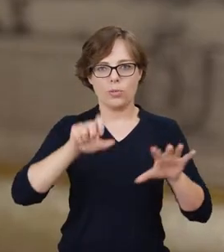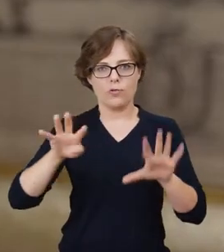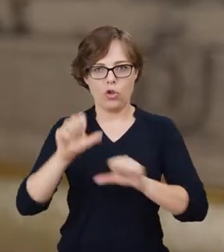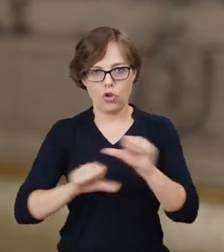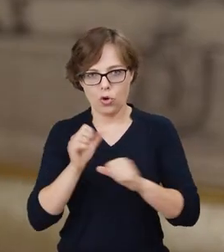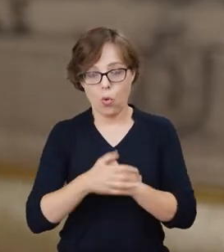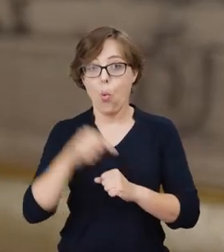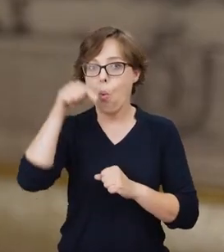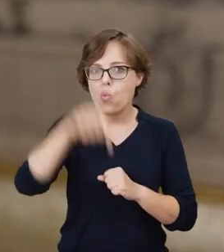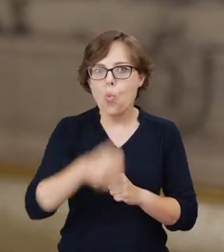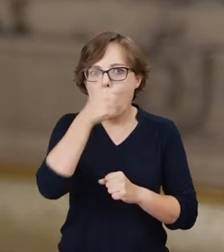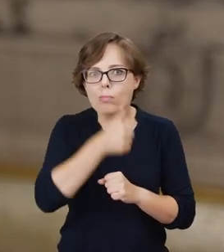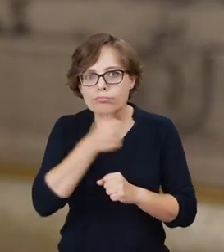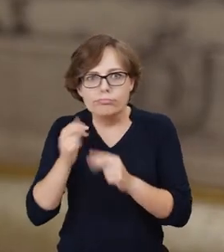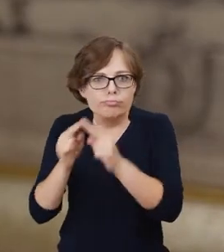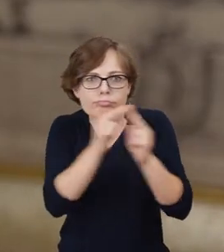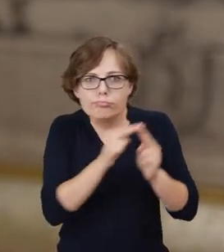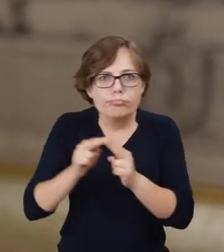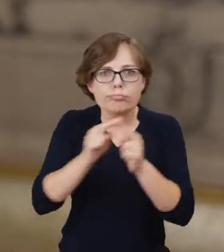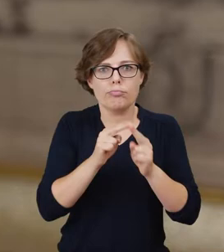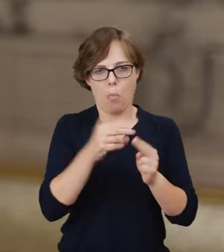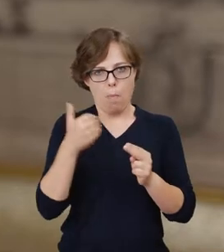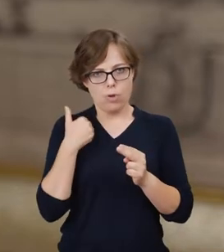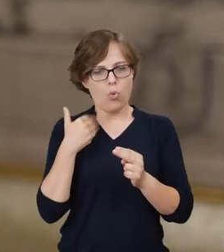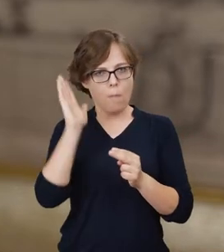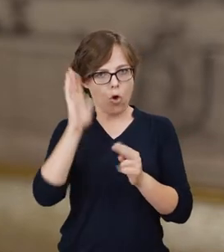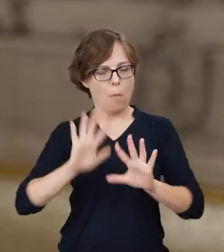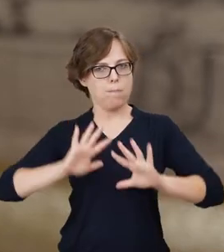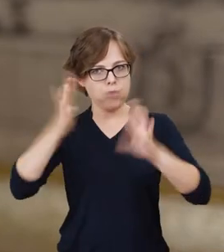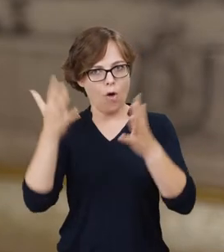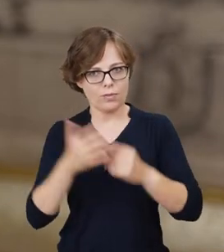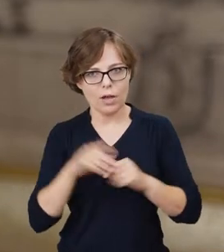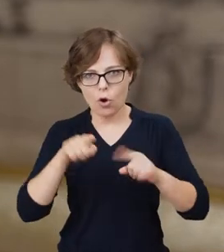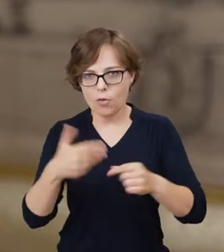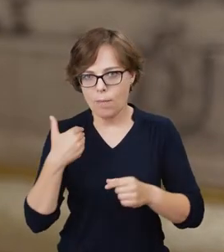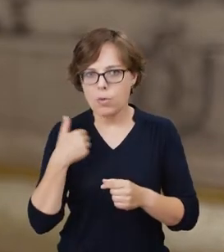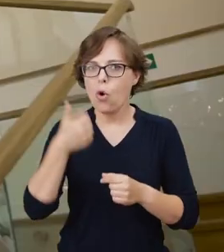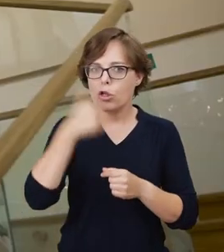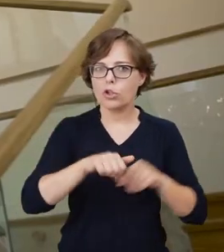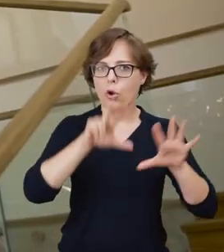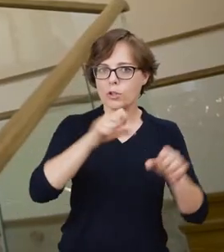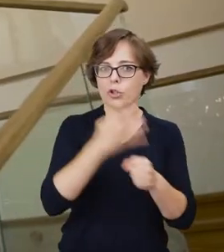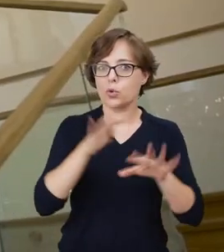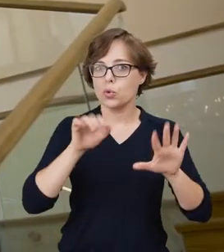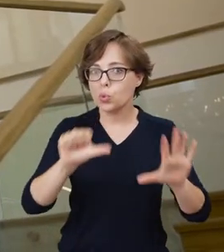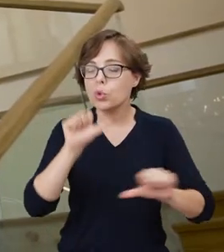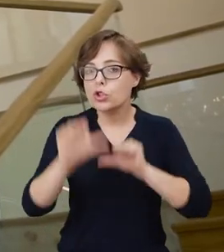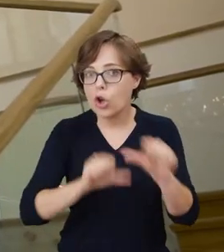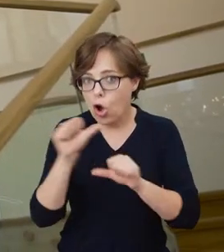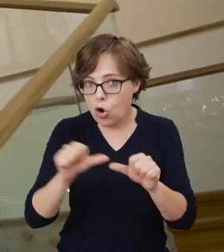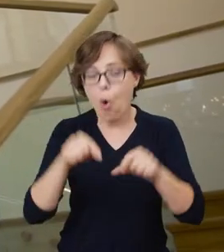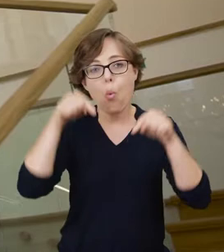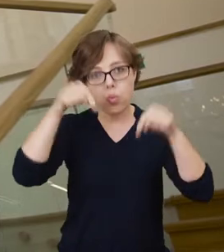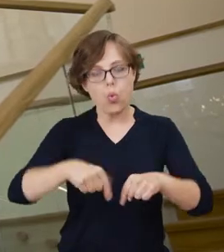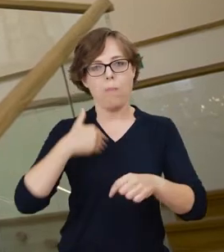się konspiratorzy, powstańcy przyszli. W 1846 roku tu właśnie w Krzysztoforach zapadła decyzja